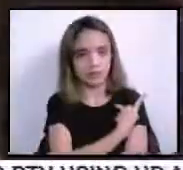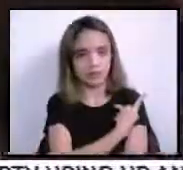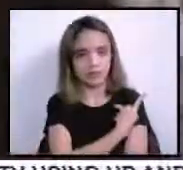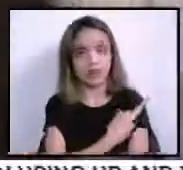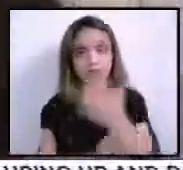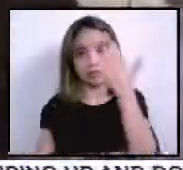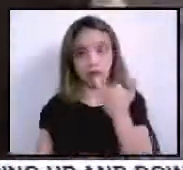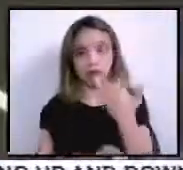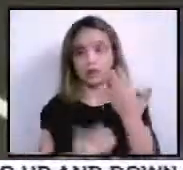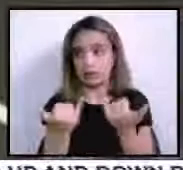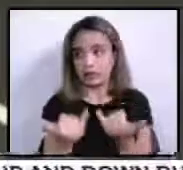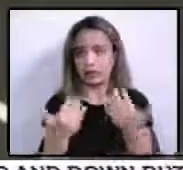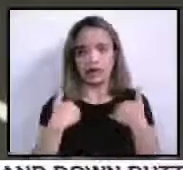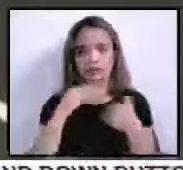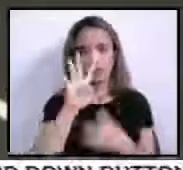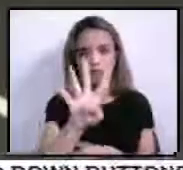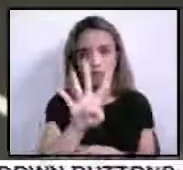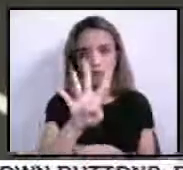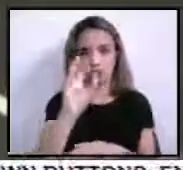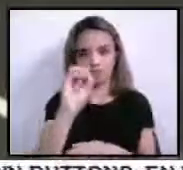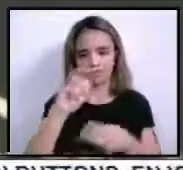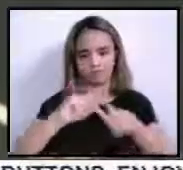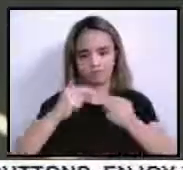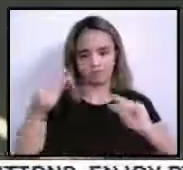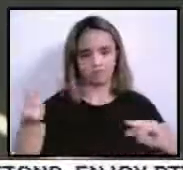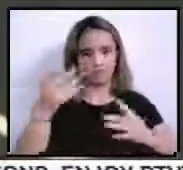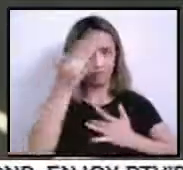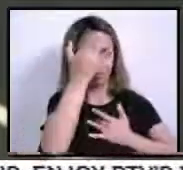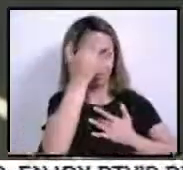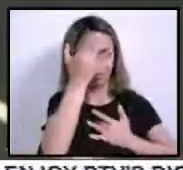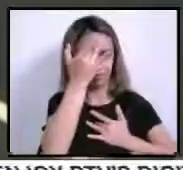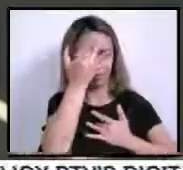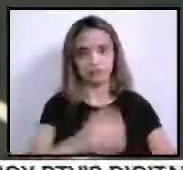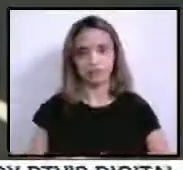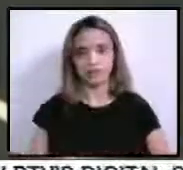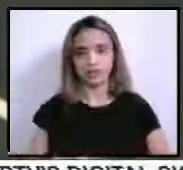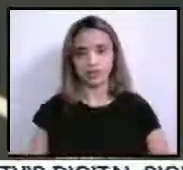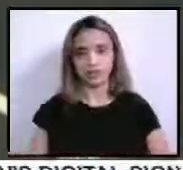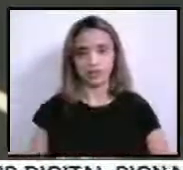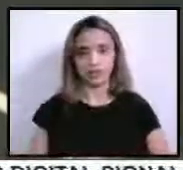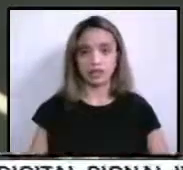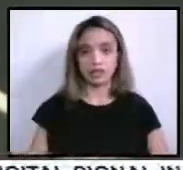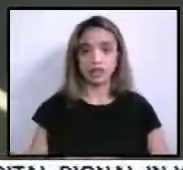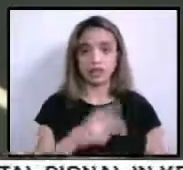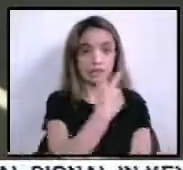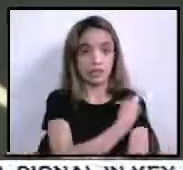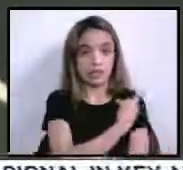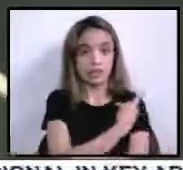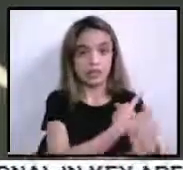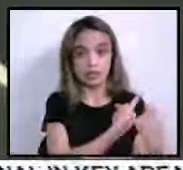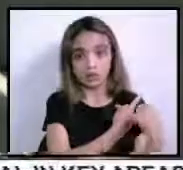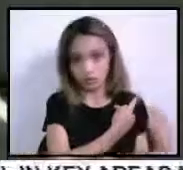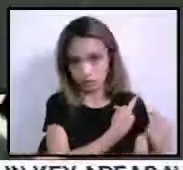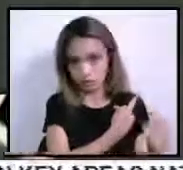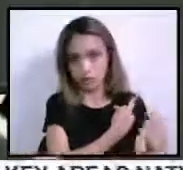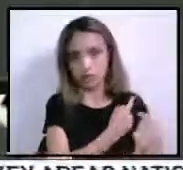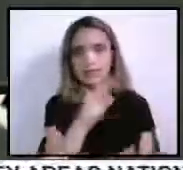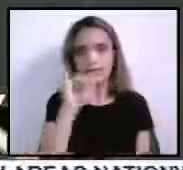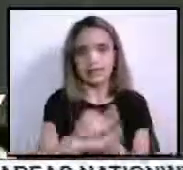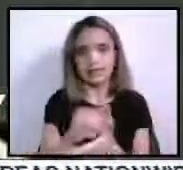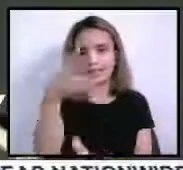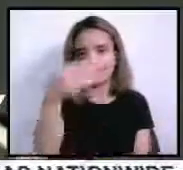Omicron variant sa bansa. Ang vaccination is an added protection for all the Filipinos. So let us